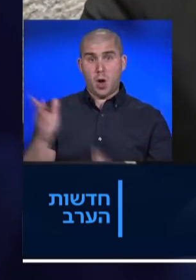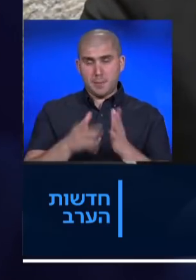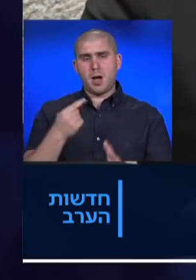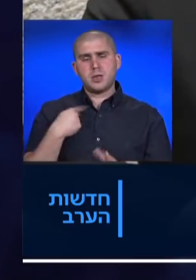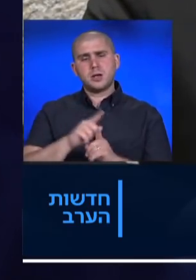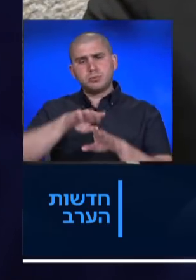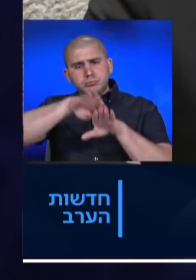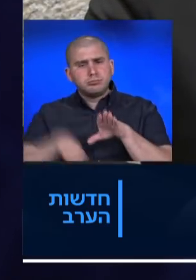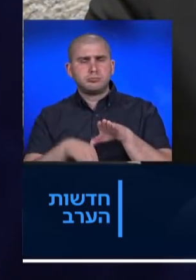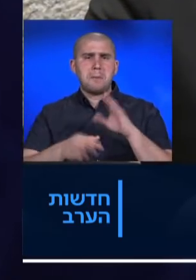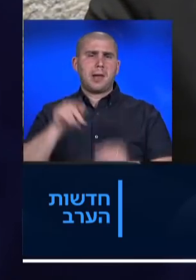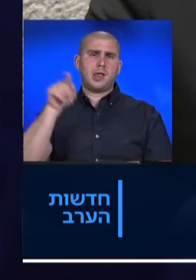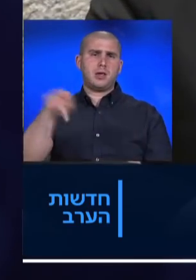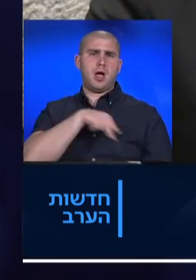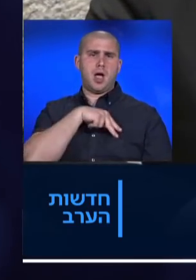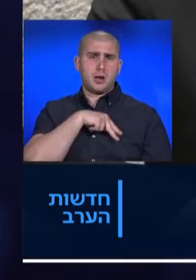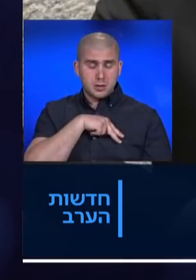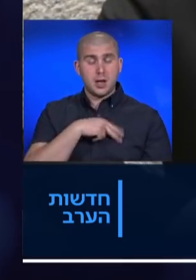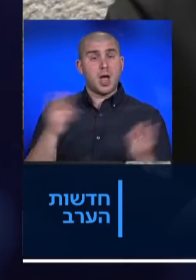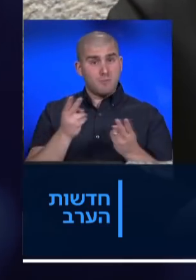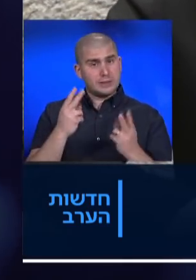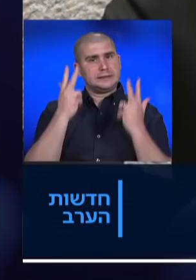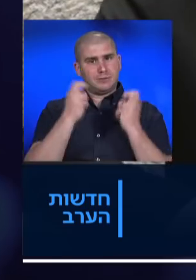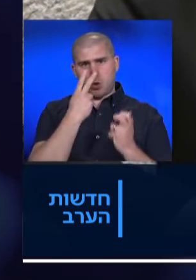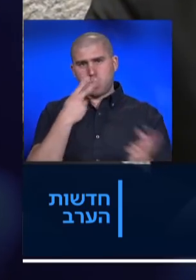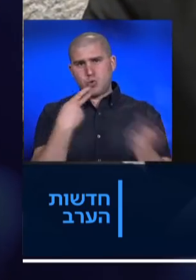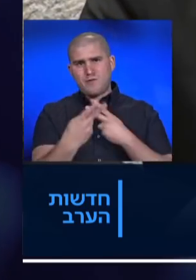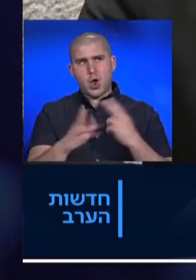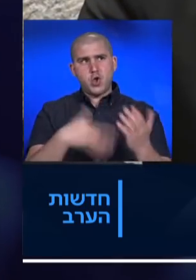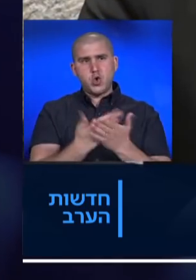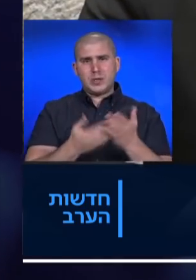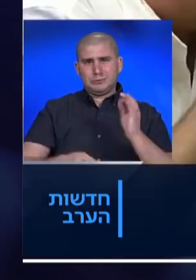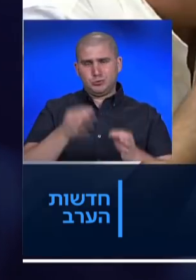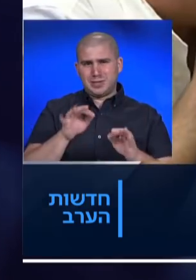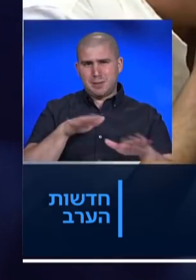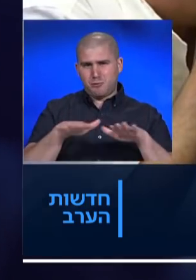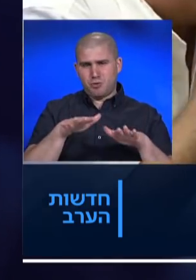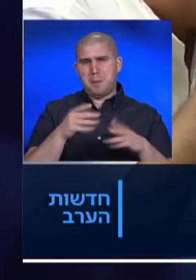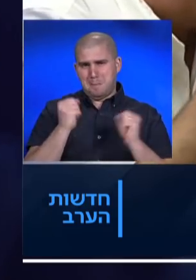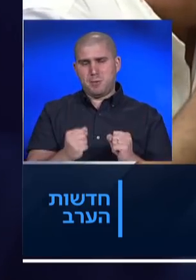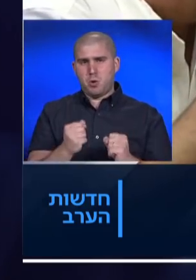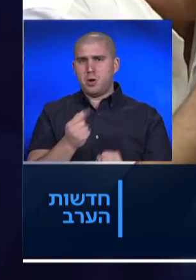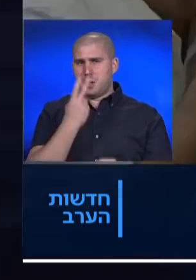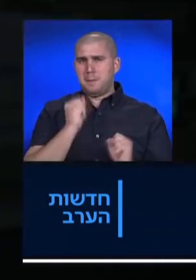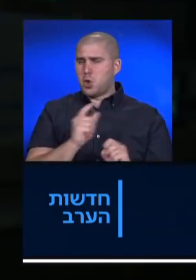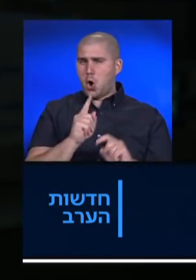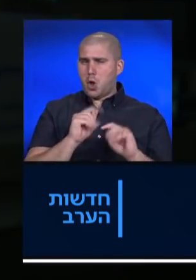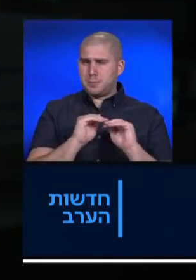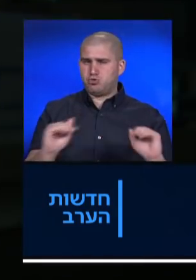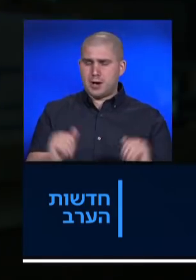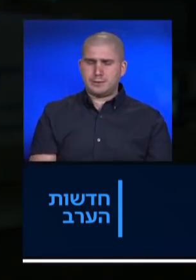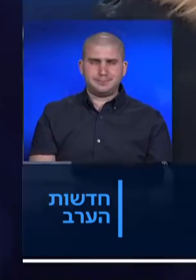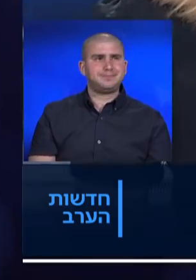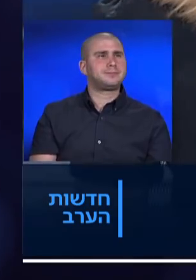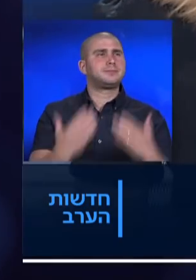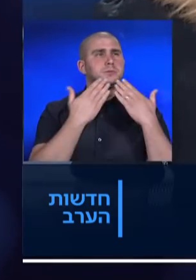אליה. כמובן שאנחנו צפויים לראות תגובה של היועץ המשפטי לעניין הזה, לא נראה שזה יעבור בשקט. תודה רבה, תמר.